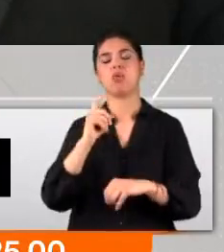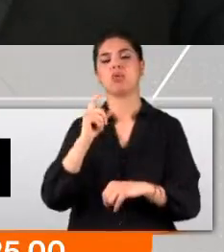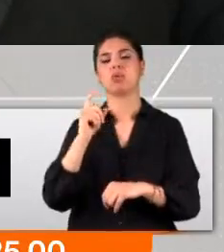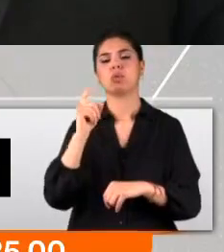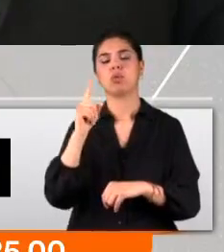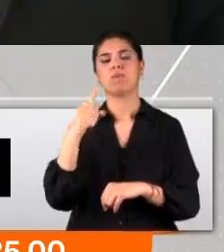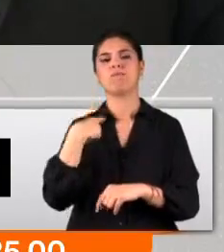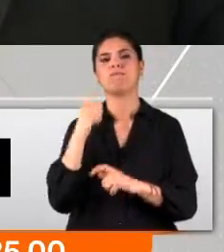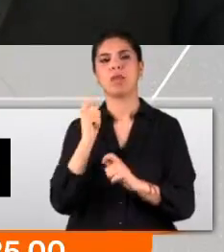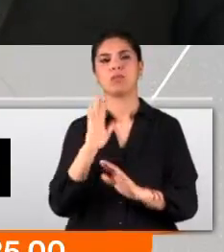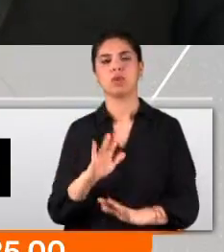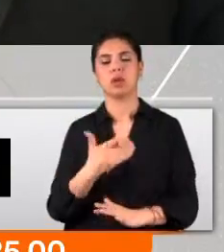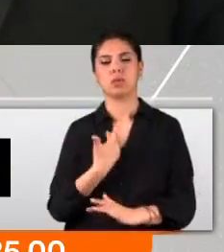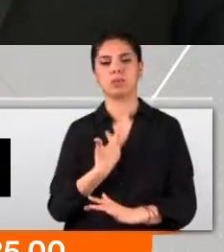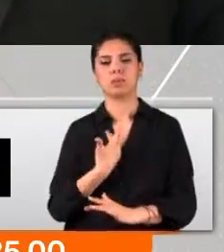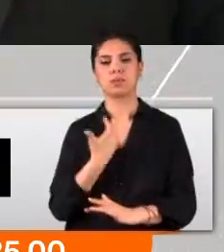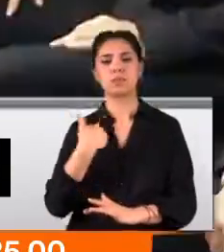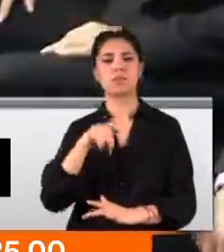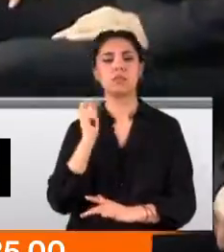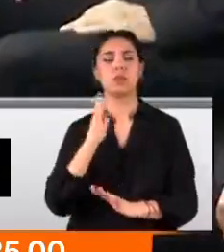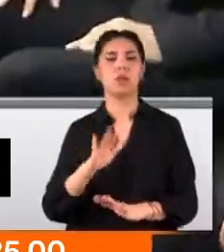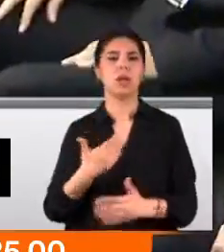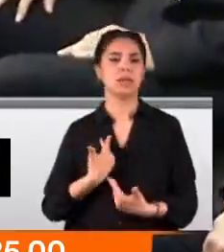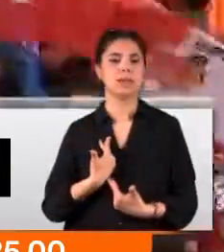böyle davranmaya zorluyor. Biz buna mecburduk.